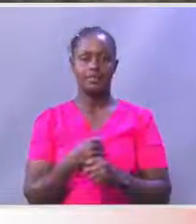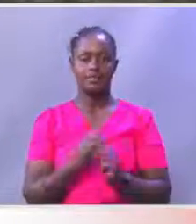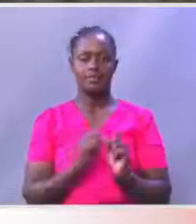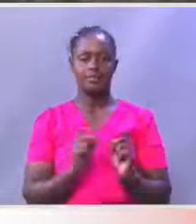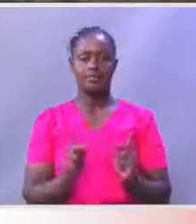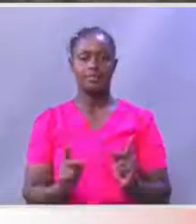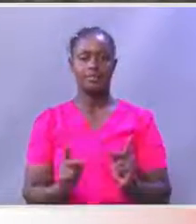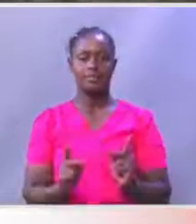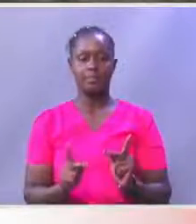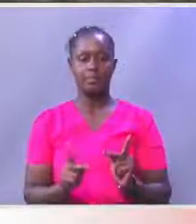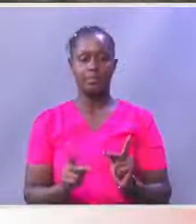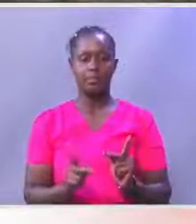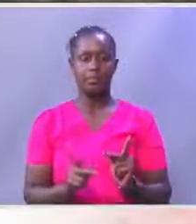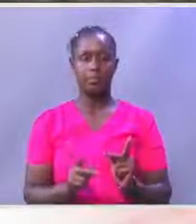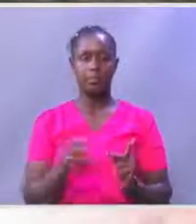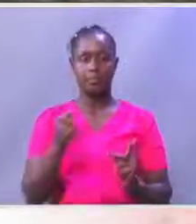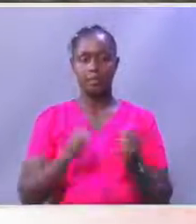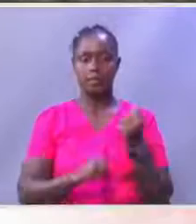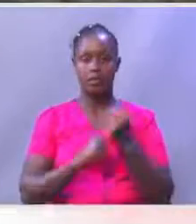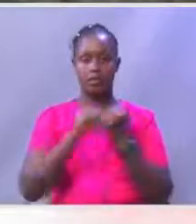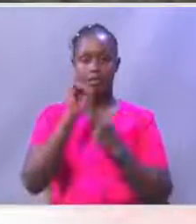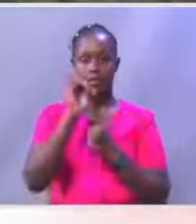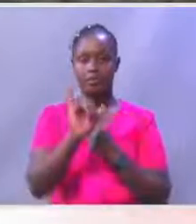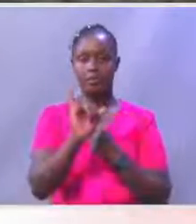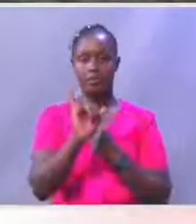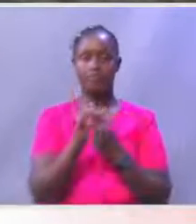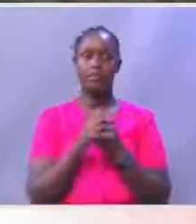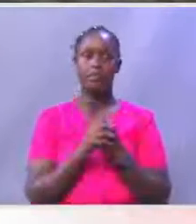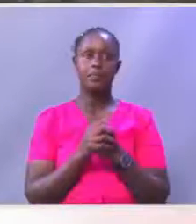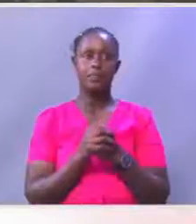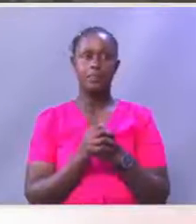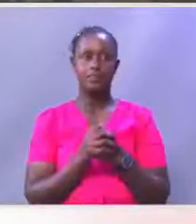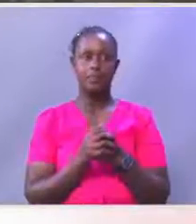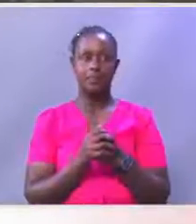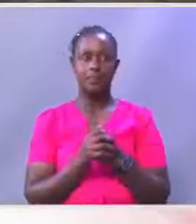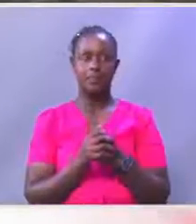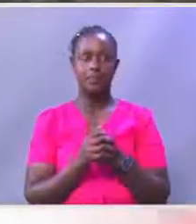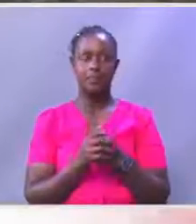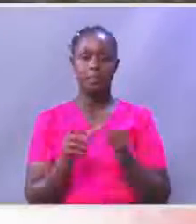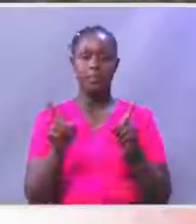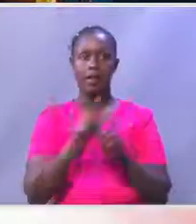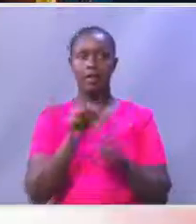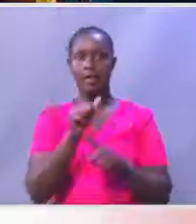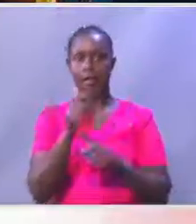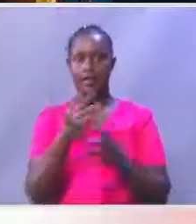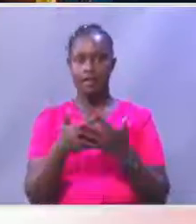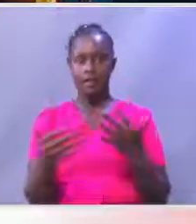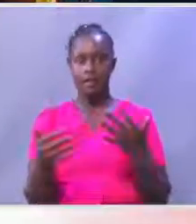Sawa? Unaunga hiyo mkono? Alafu ingine